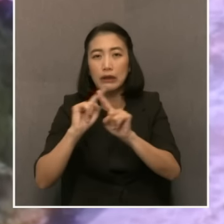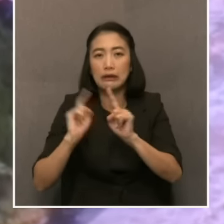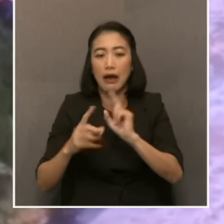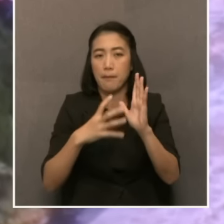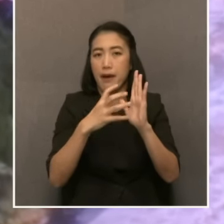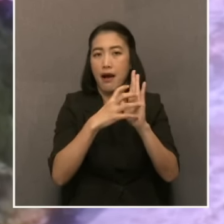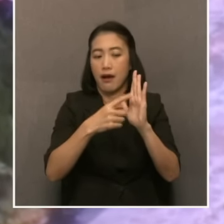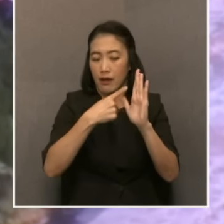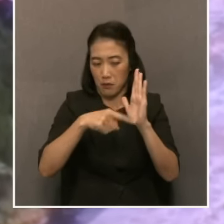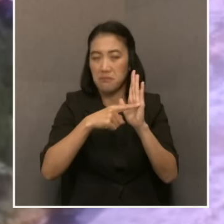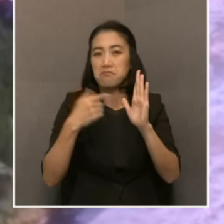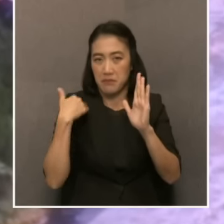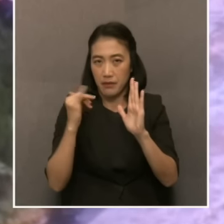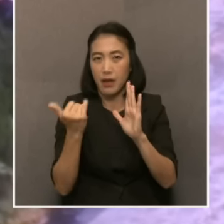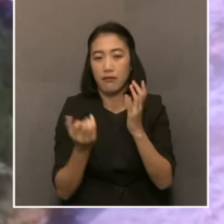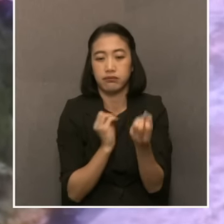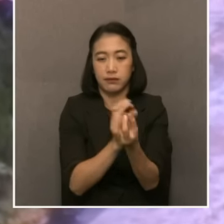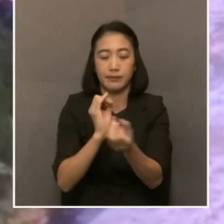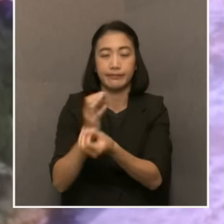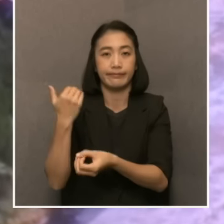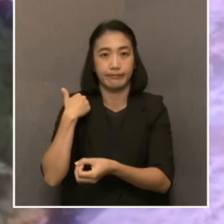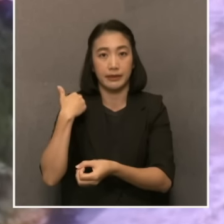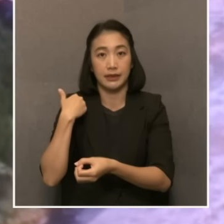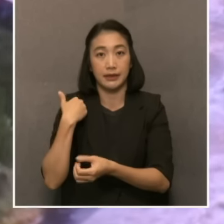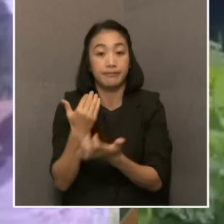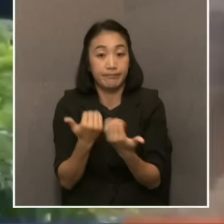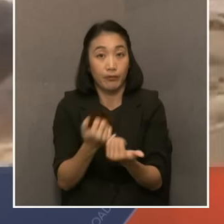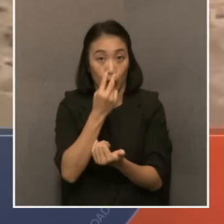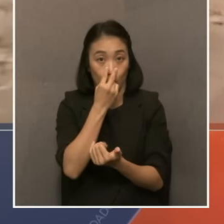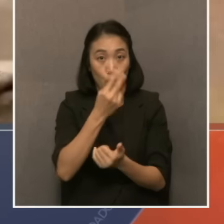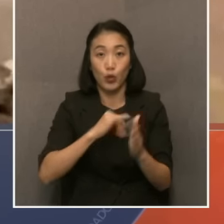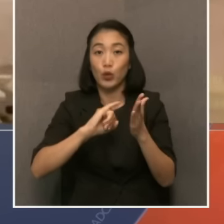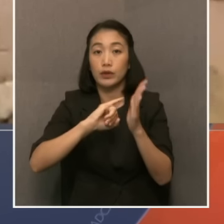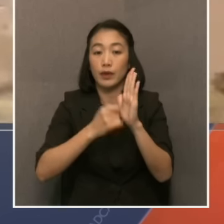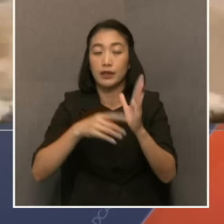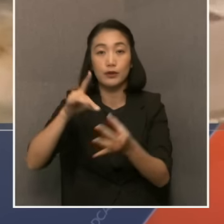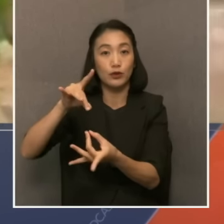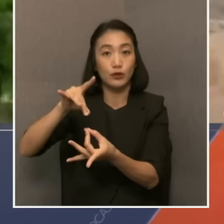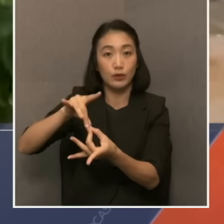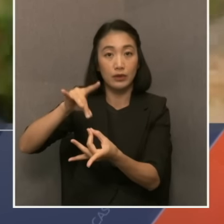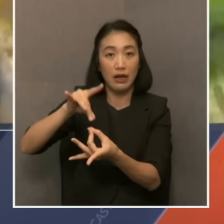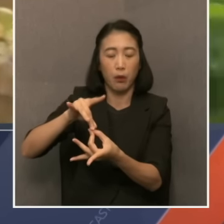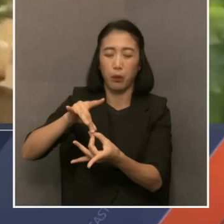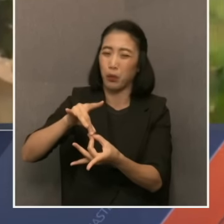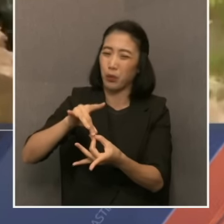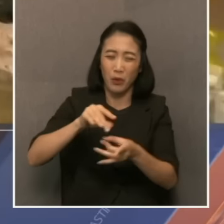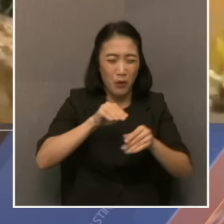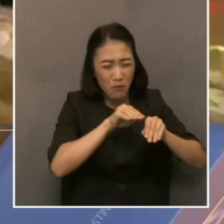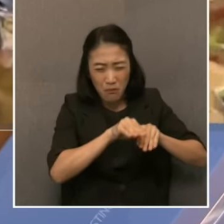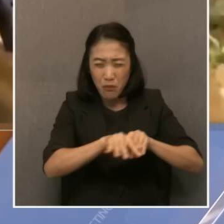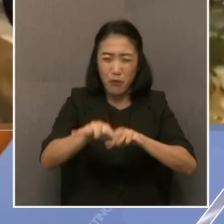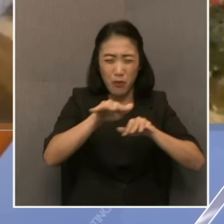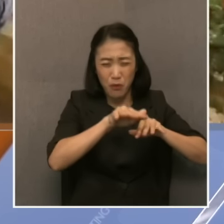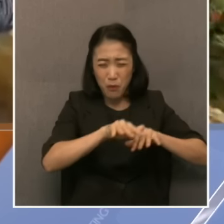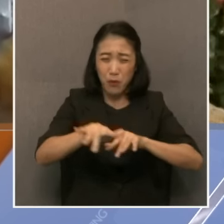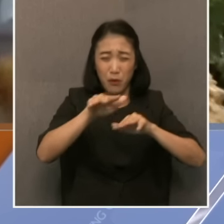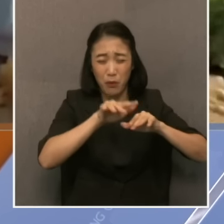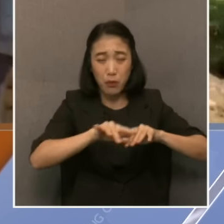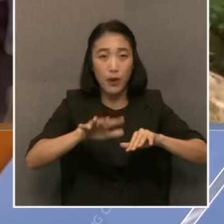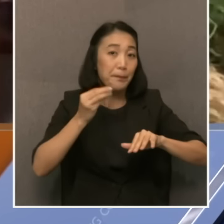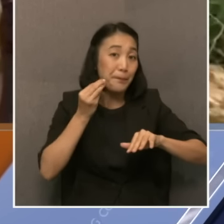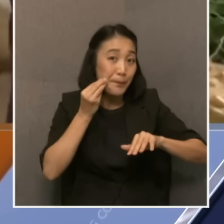ผลกระทบในบางจุดด้วยและจะพาคุณผู้ชมไปดูสถานการณ์ที่เกิดขึ้นที่จังหวัดสุโขทัยค่ะน้ำแรงมากๆเลยนะคะแล้วก็พัดพาบ้าน